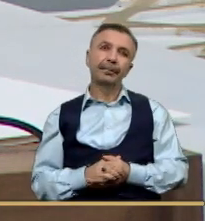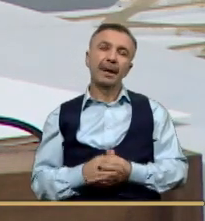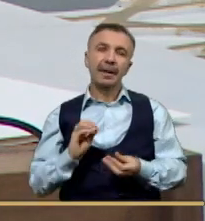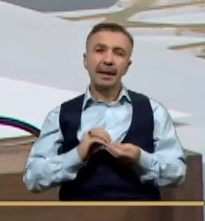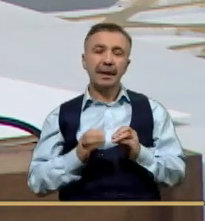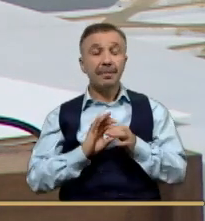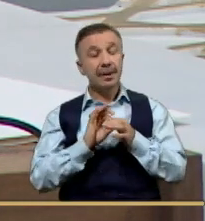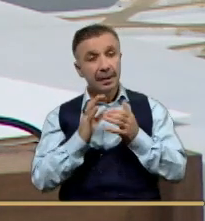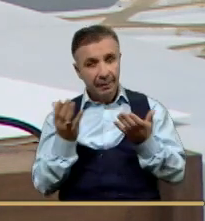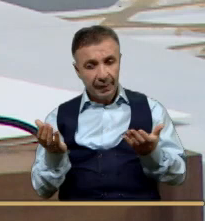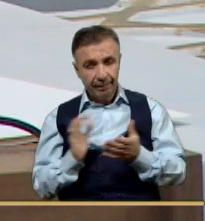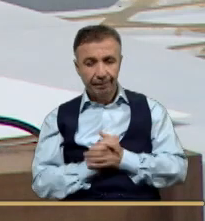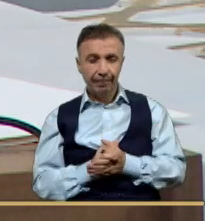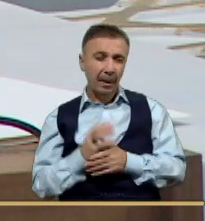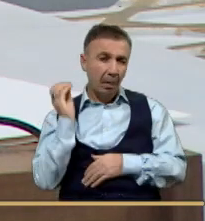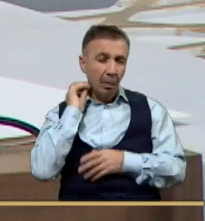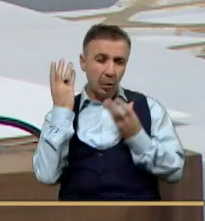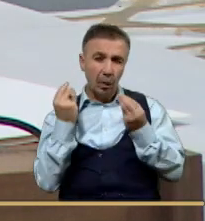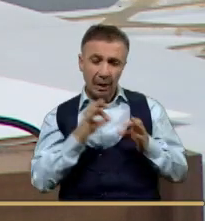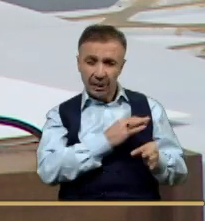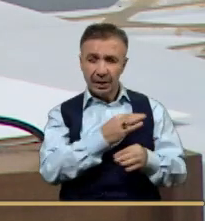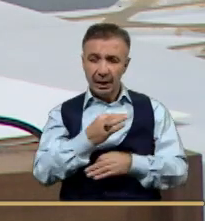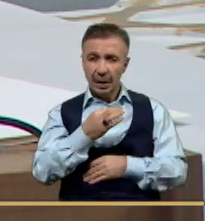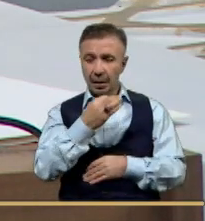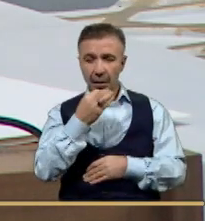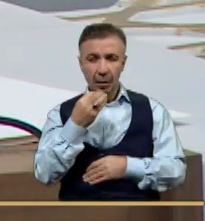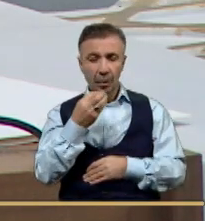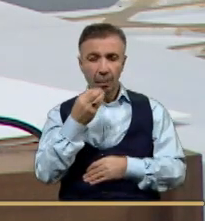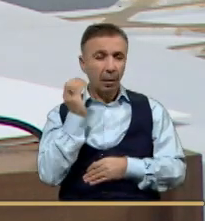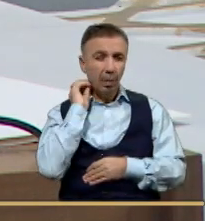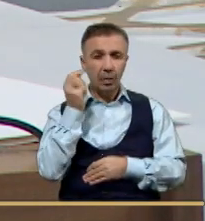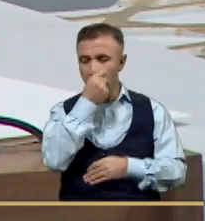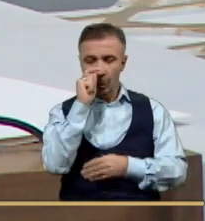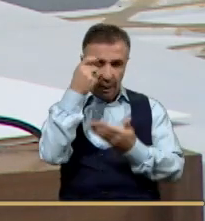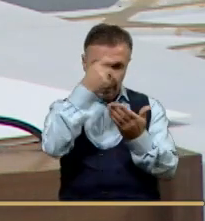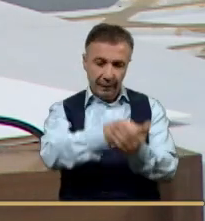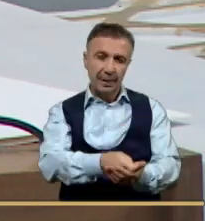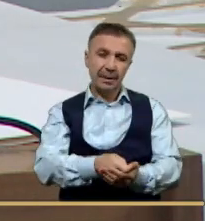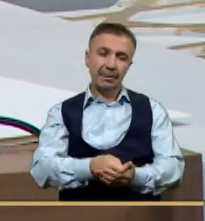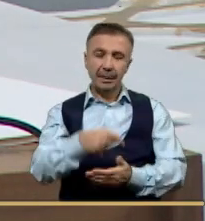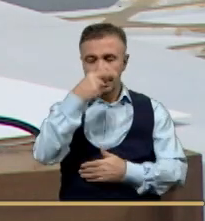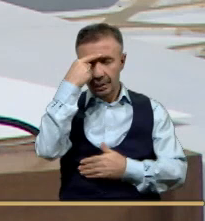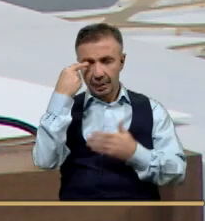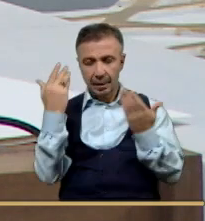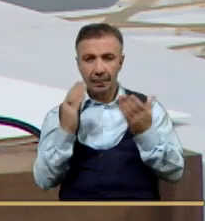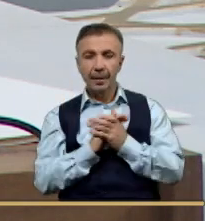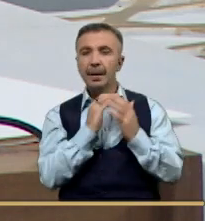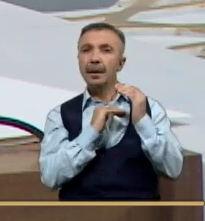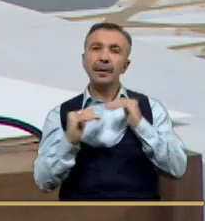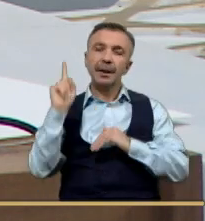Dertlerimize devalar, borçlarımıza, borçlularımıza kolay edalar nasip eylesin. Cenab-ı